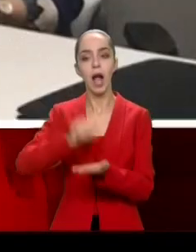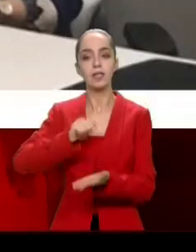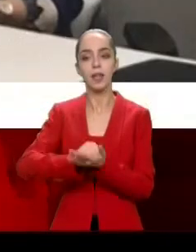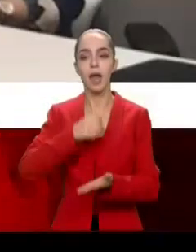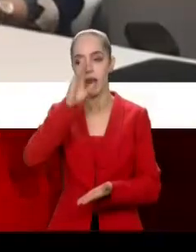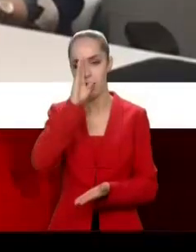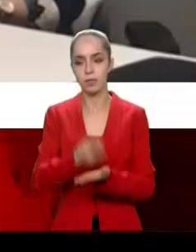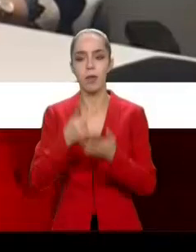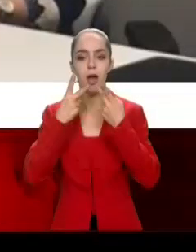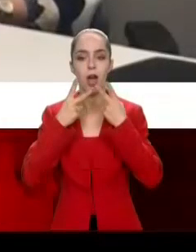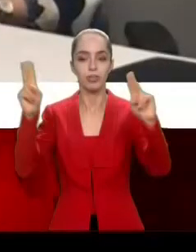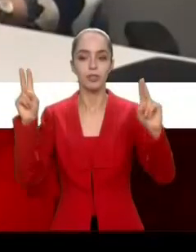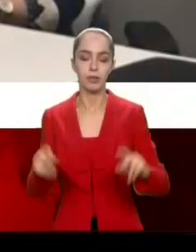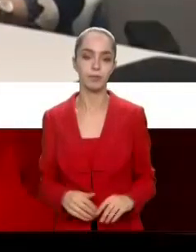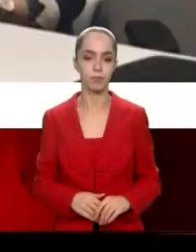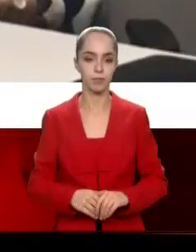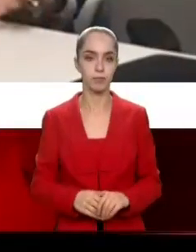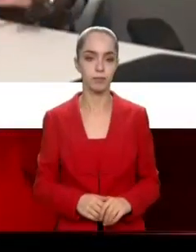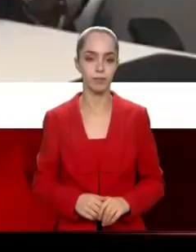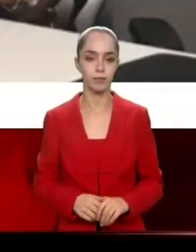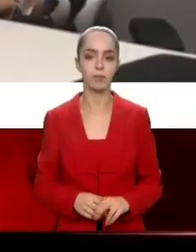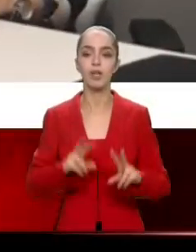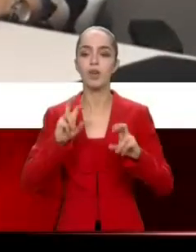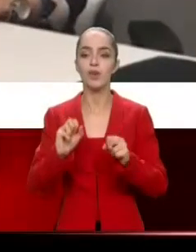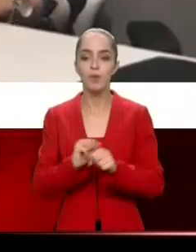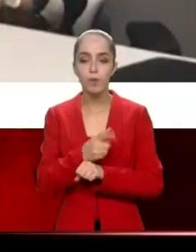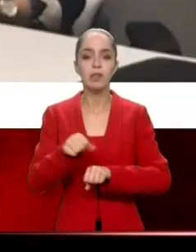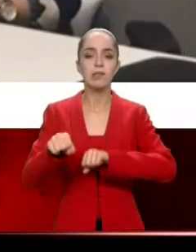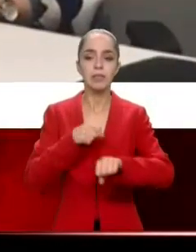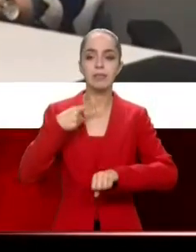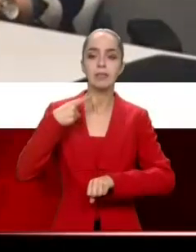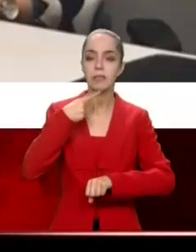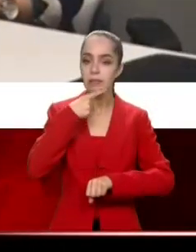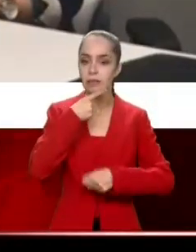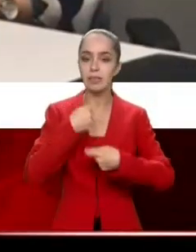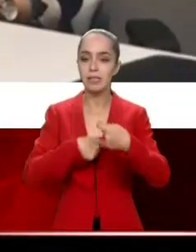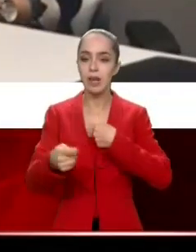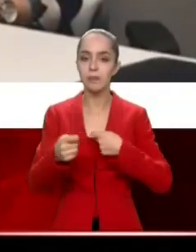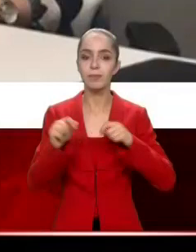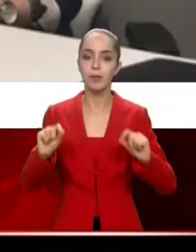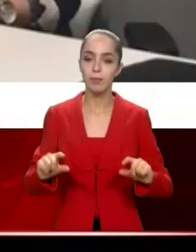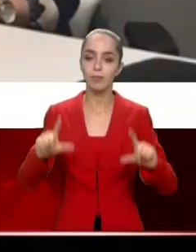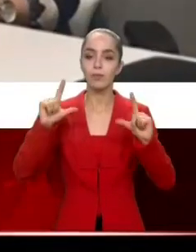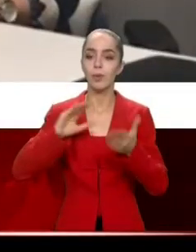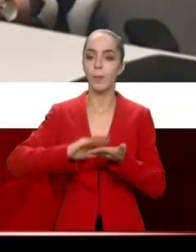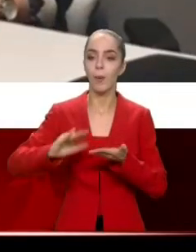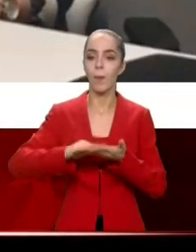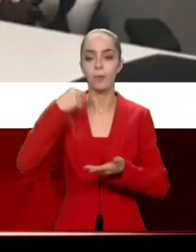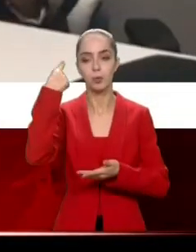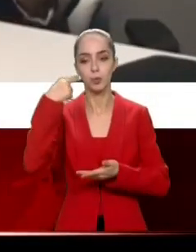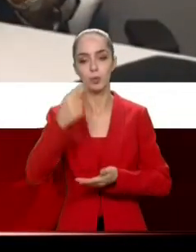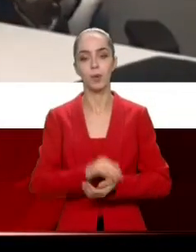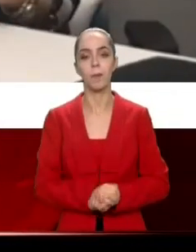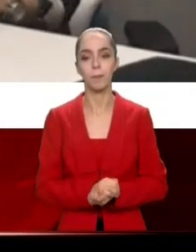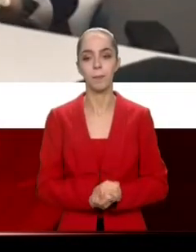girdi. Pandemiyle birlikte süre gelen sektördeki daralmayı büyük ölçüde çözümleyecektir.